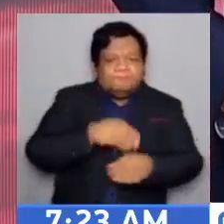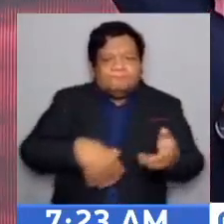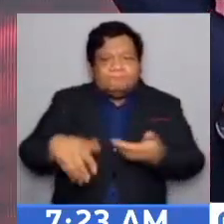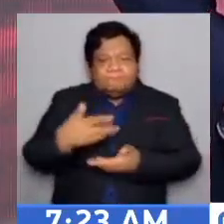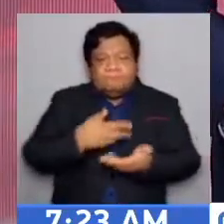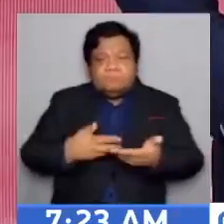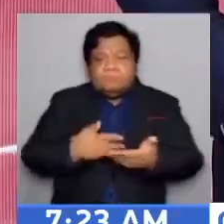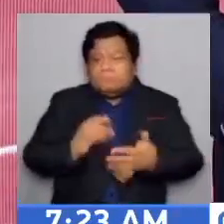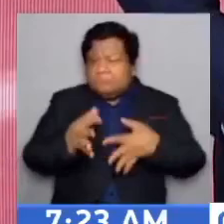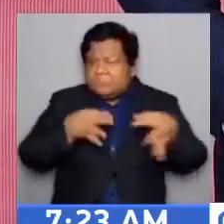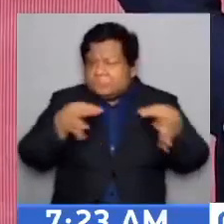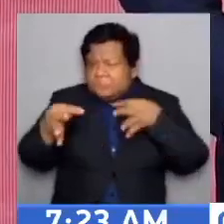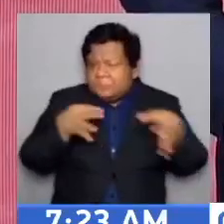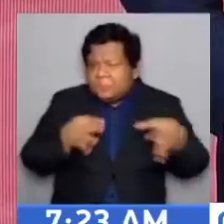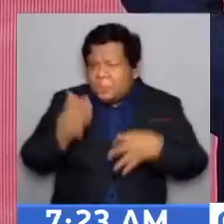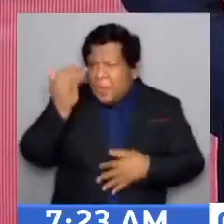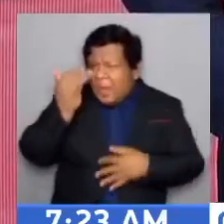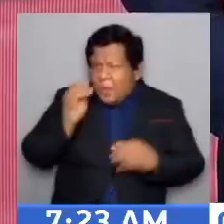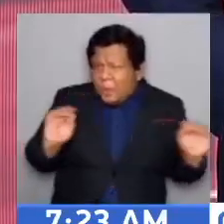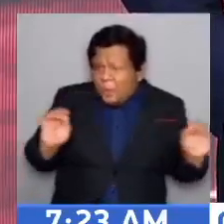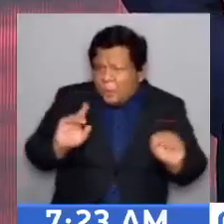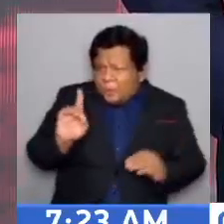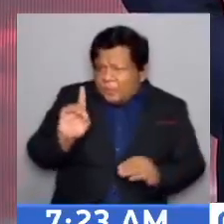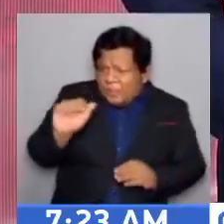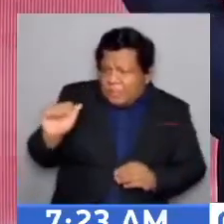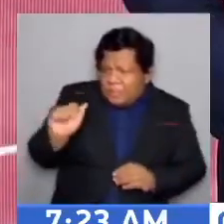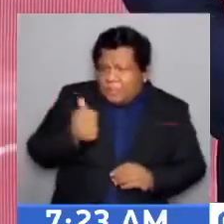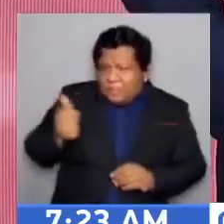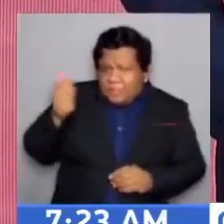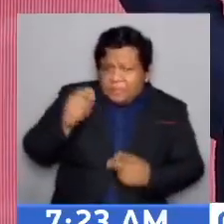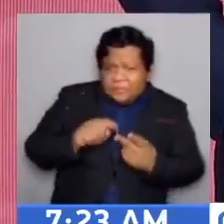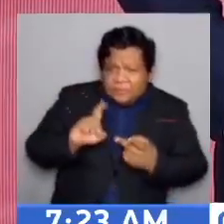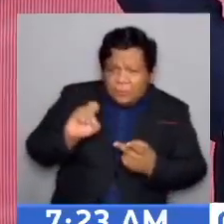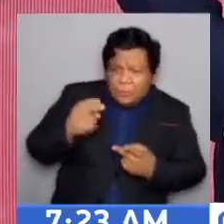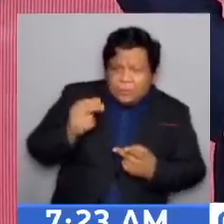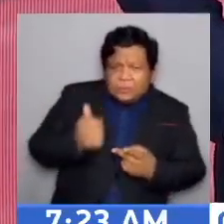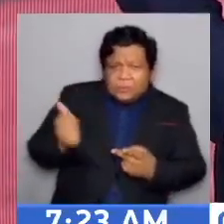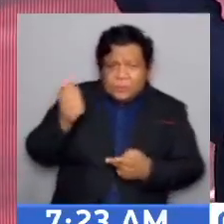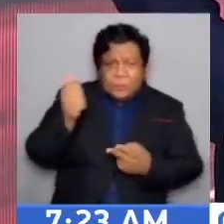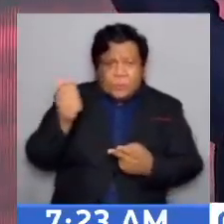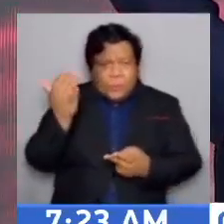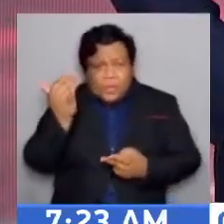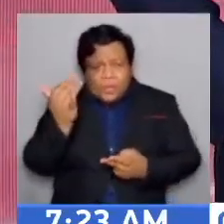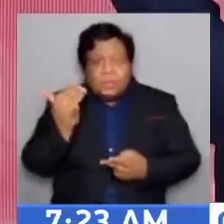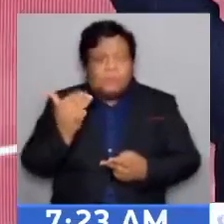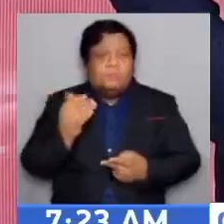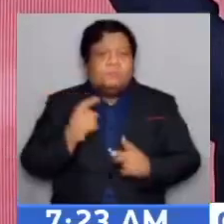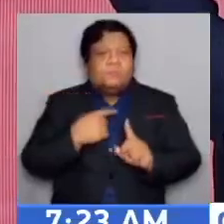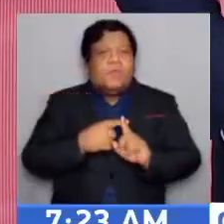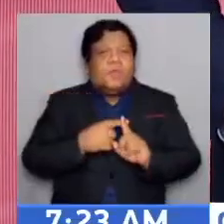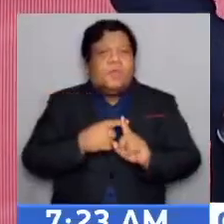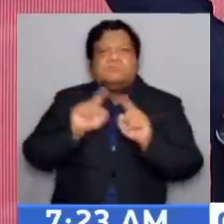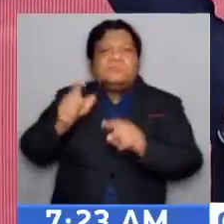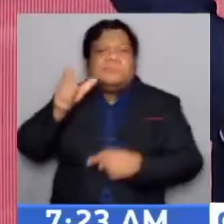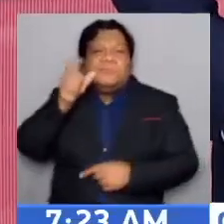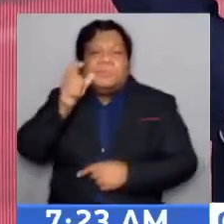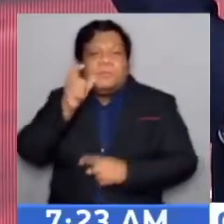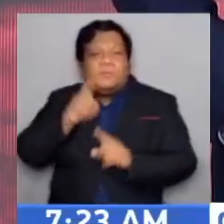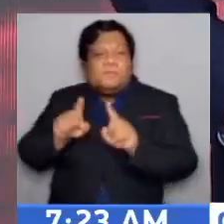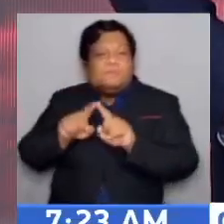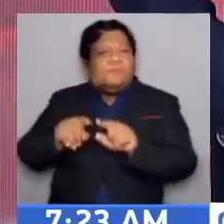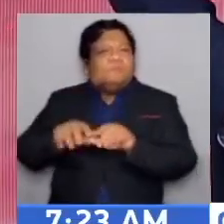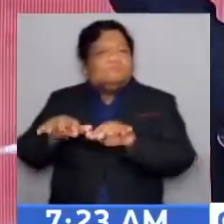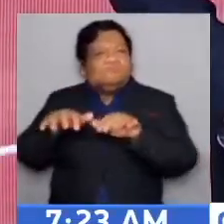pa rin kalihim ang DA at DOH. Tumali rin ng Pangulo sa ilang pagtitipon sa Leyte. Narito ang unang balita ni